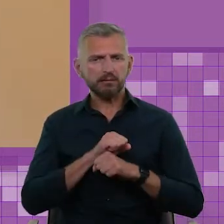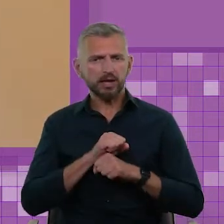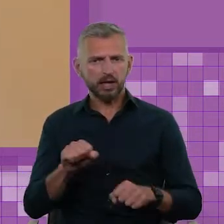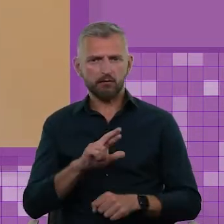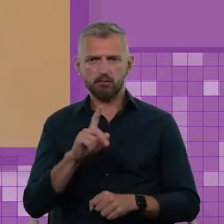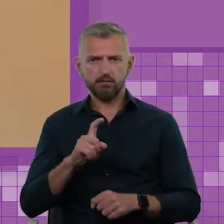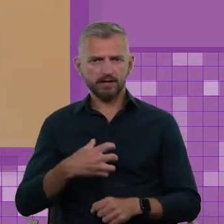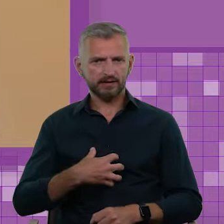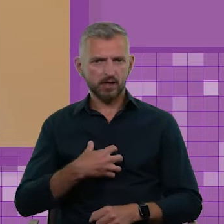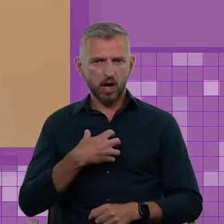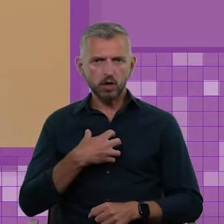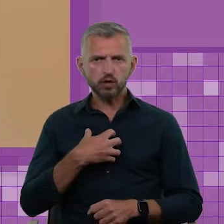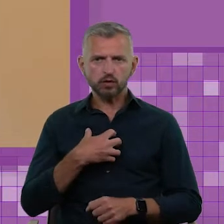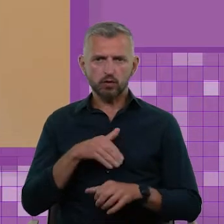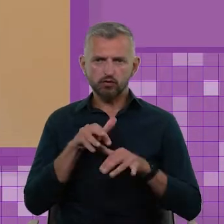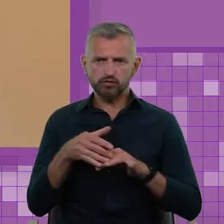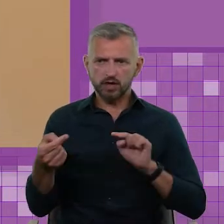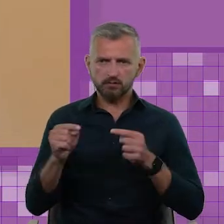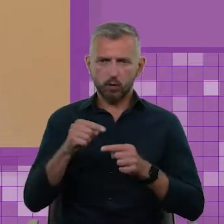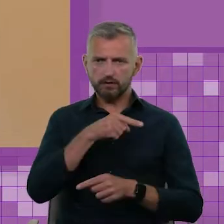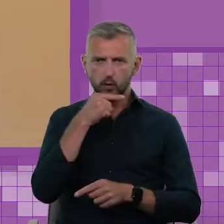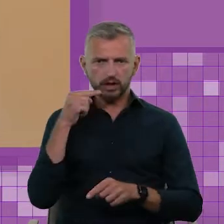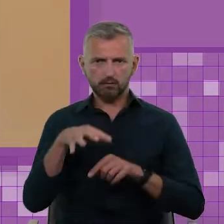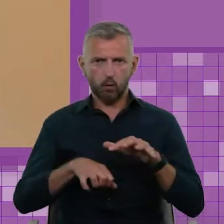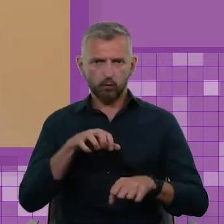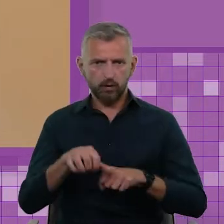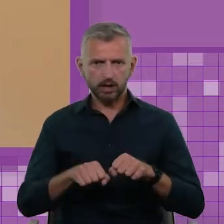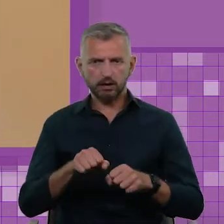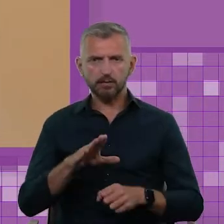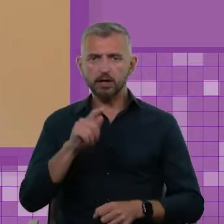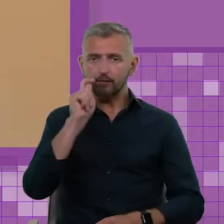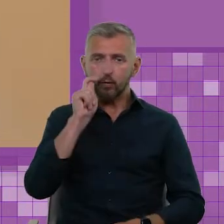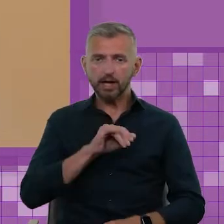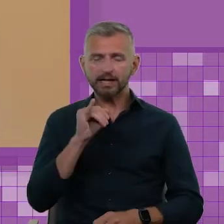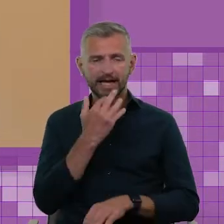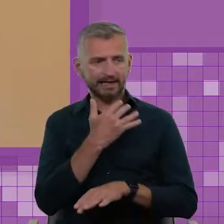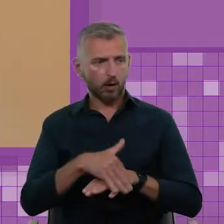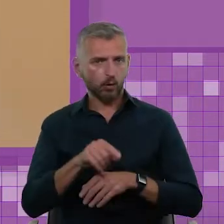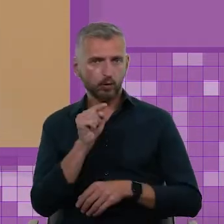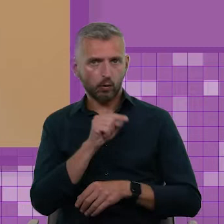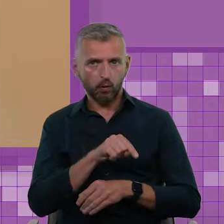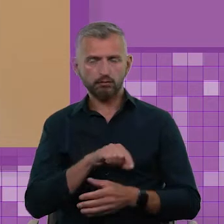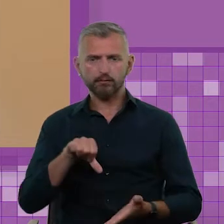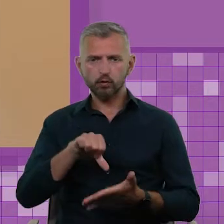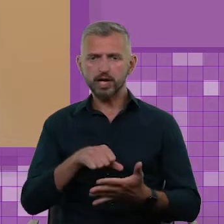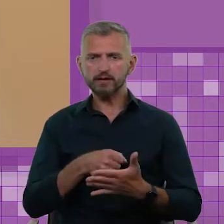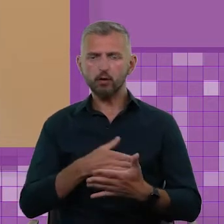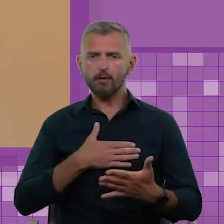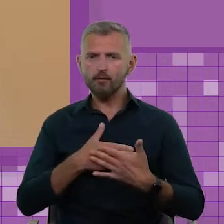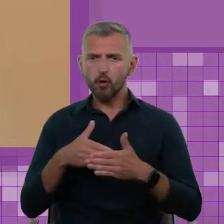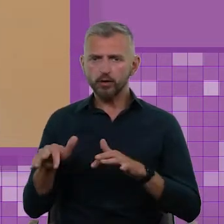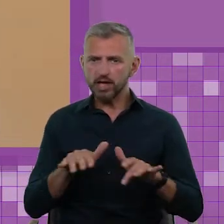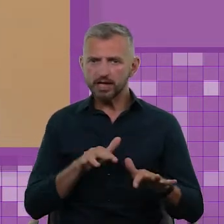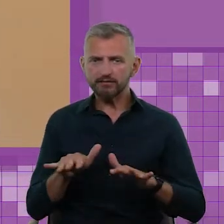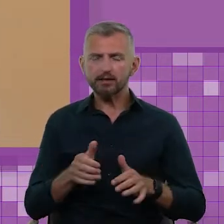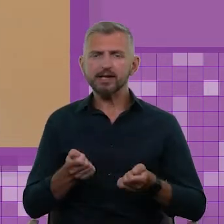безстрашно чинять спротив російським окупантам. В Україні і за кордоном долучаються до волонтерства, наскільки